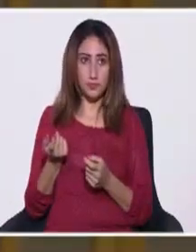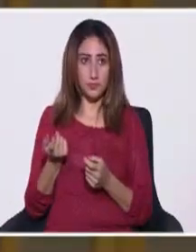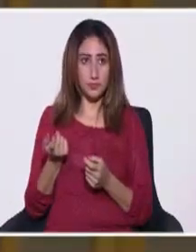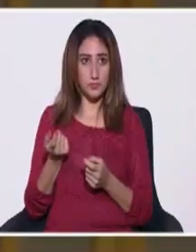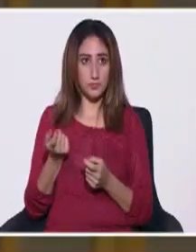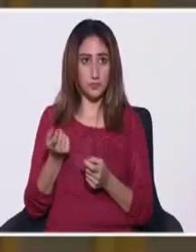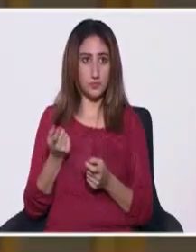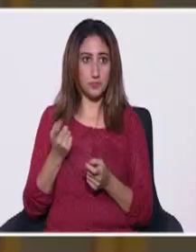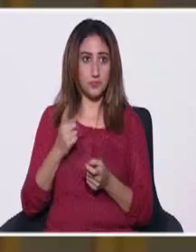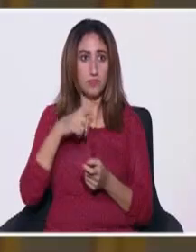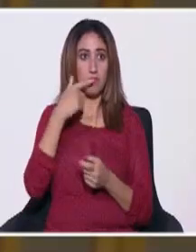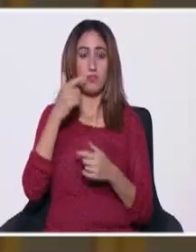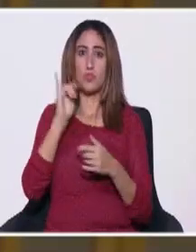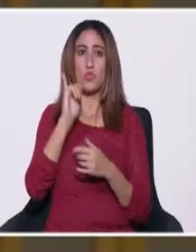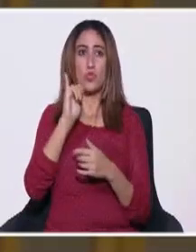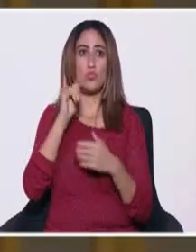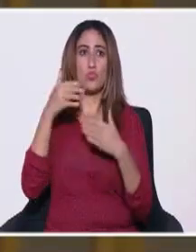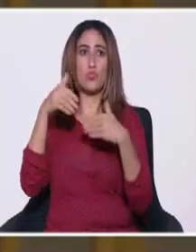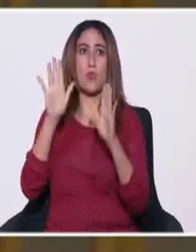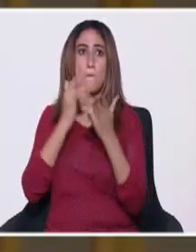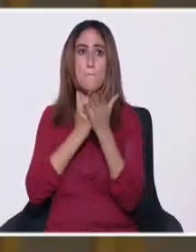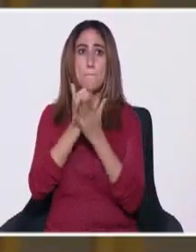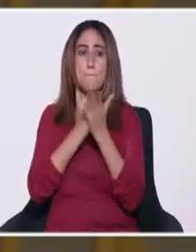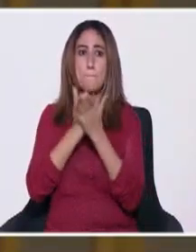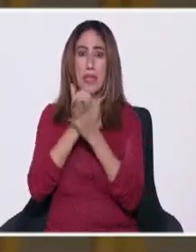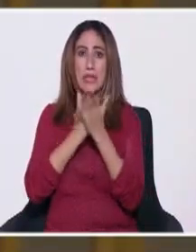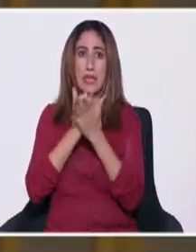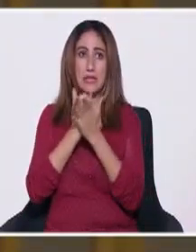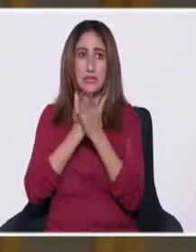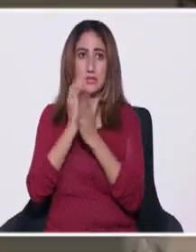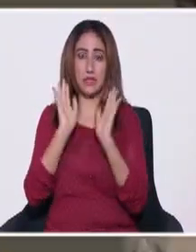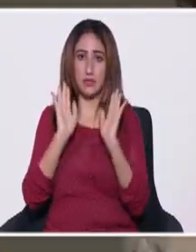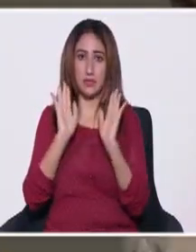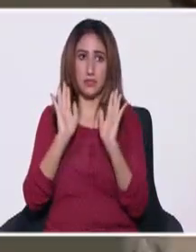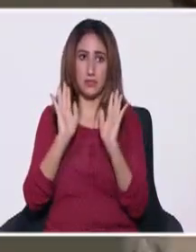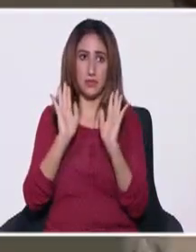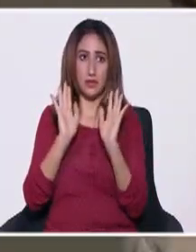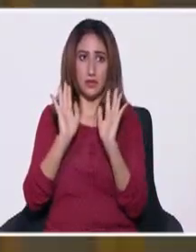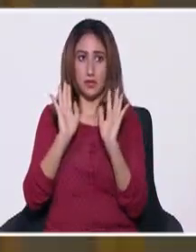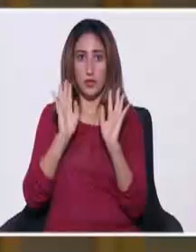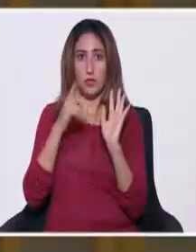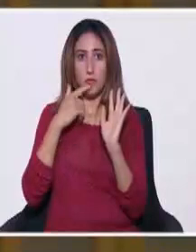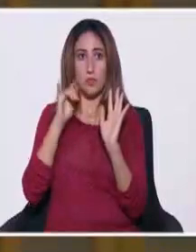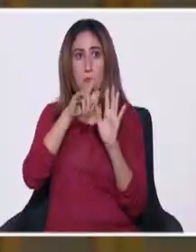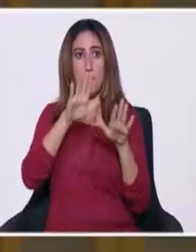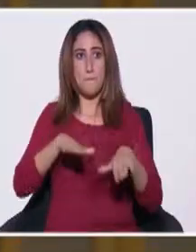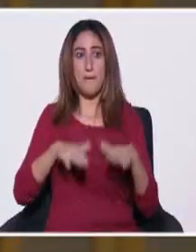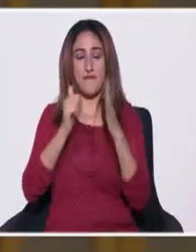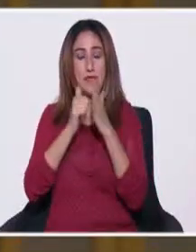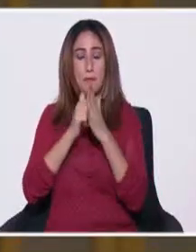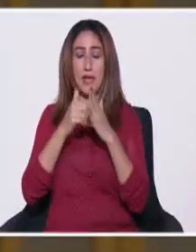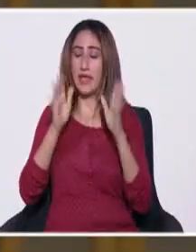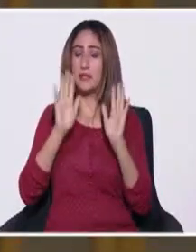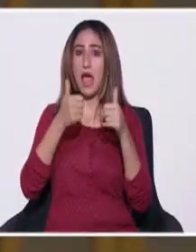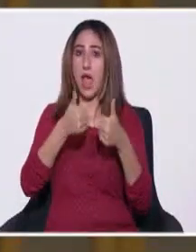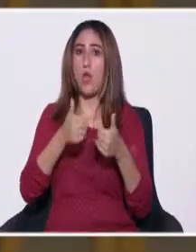فاتني بقى موضوع التعليم ده، اخواتي دخلوا المدارس وكده وانا خلاص يعني انا خلاص يعني انت موجوده في البيت تمام كده حلو